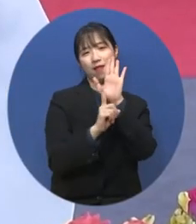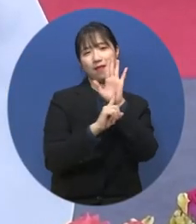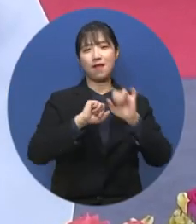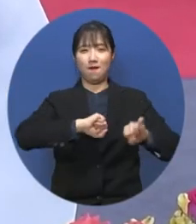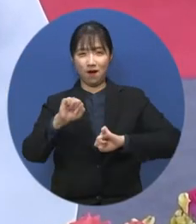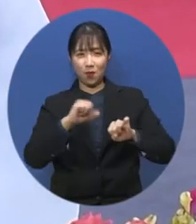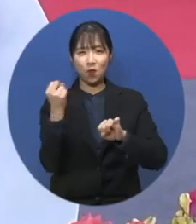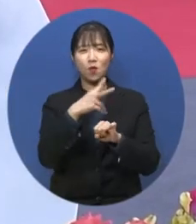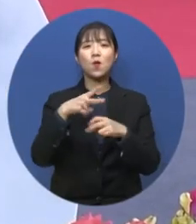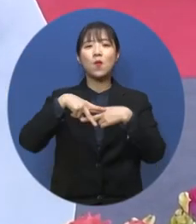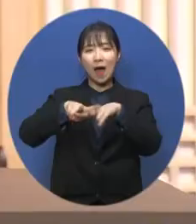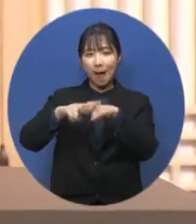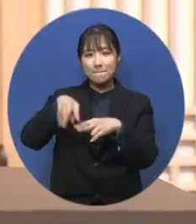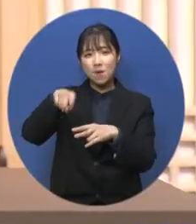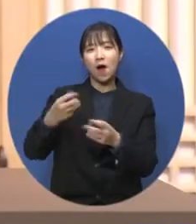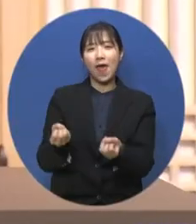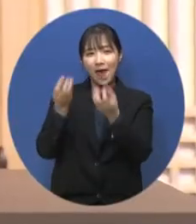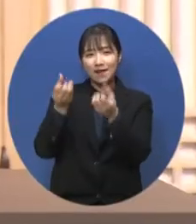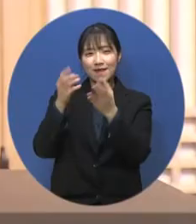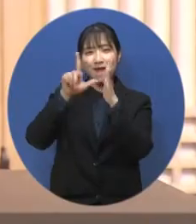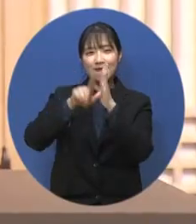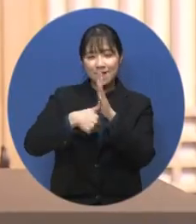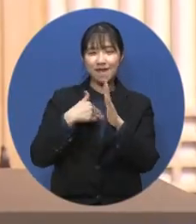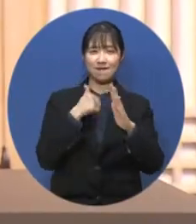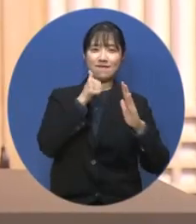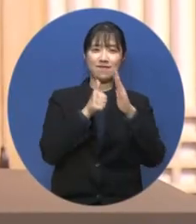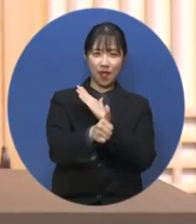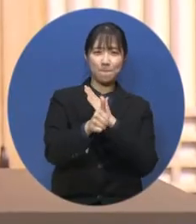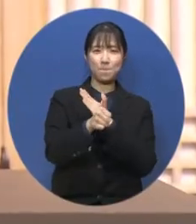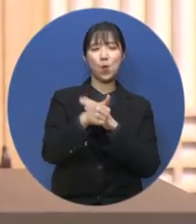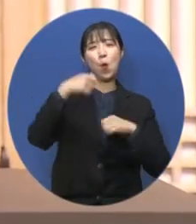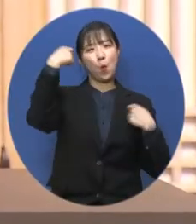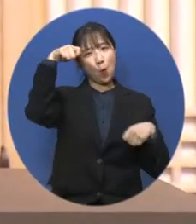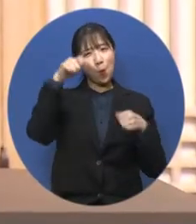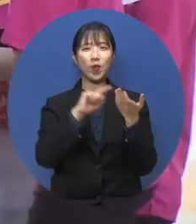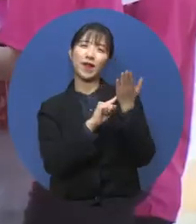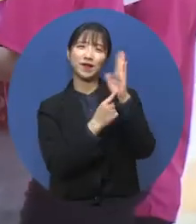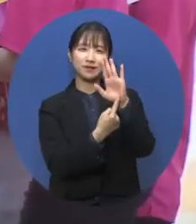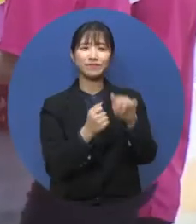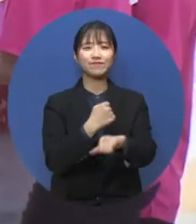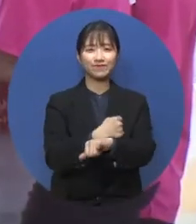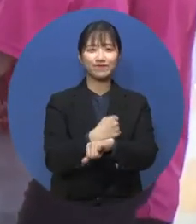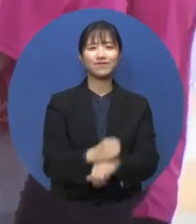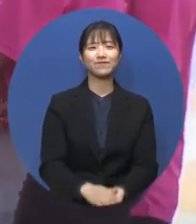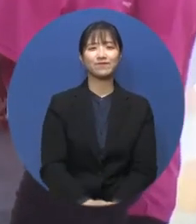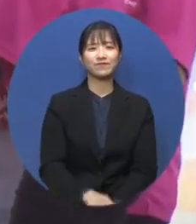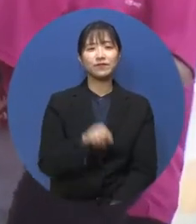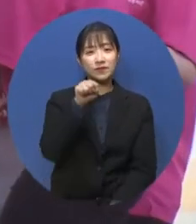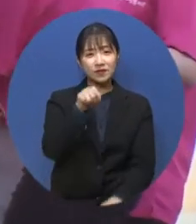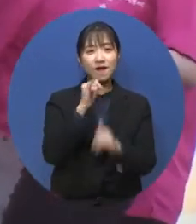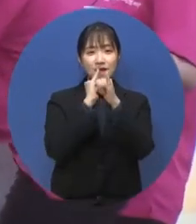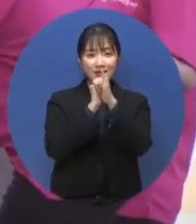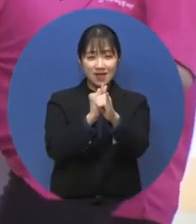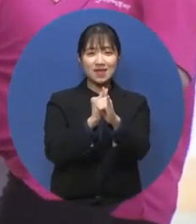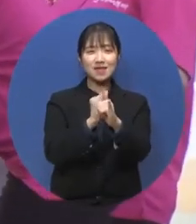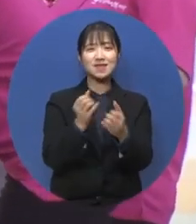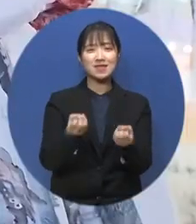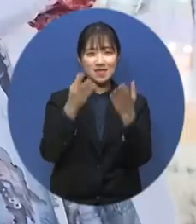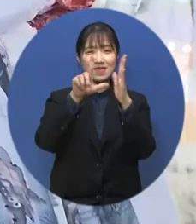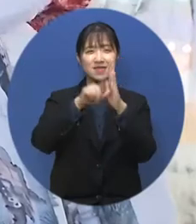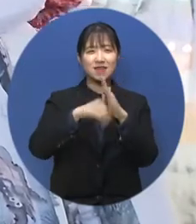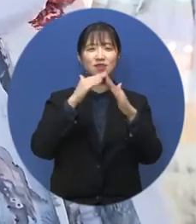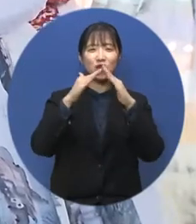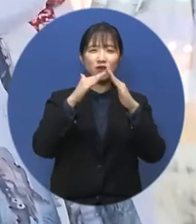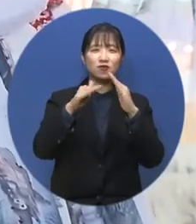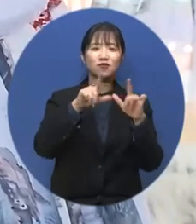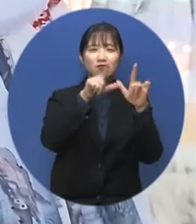남원시에서 주관하는 각종 행사에 남원시를 대표하는 시니어 모델로 활동하게 됩니다. 한편 이번 시상식에서는 전주에